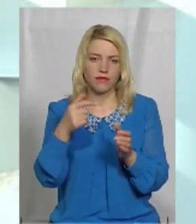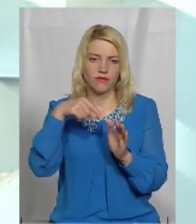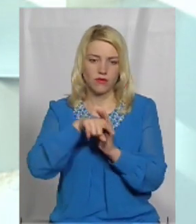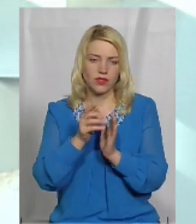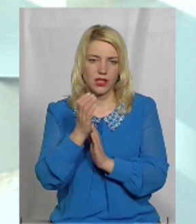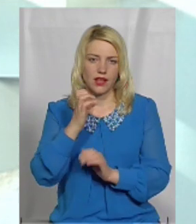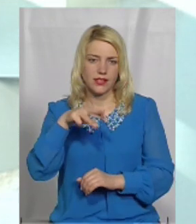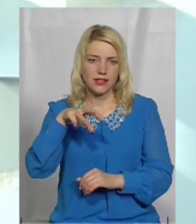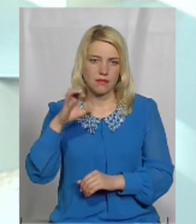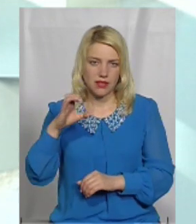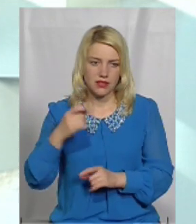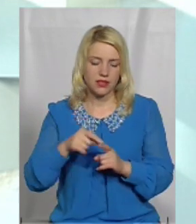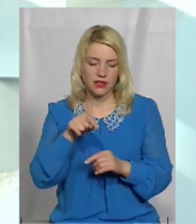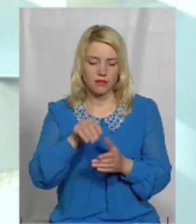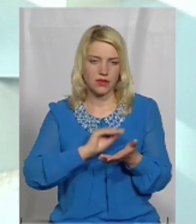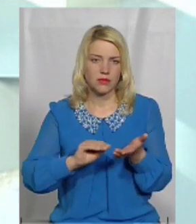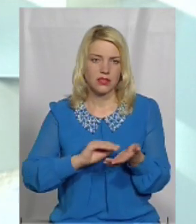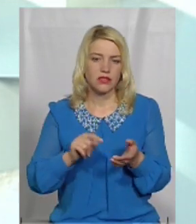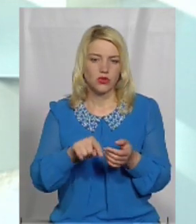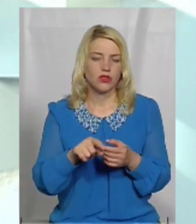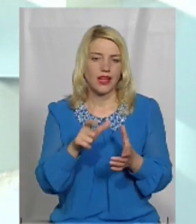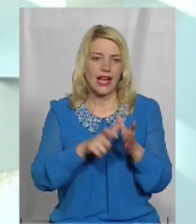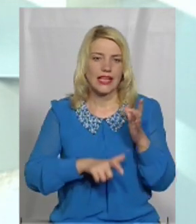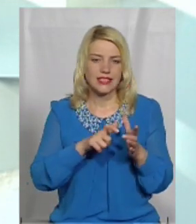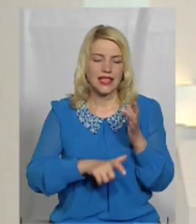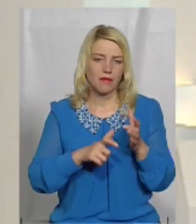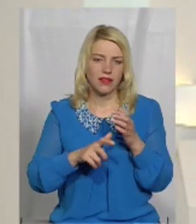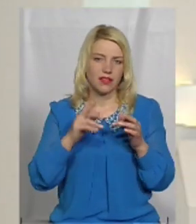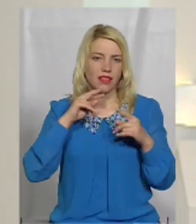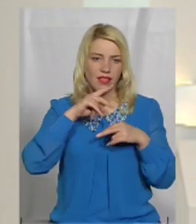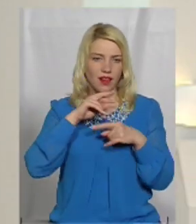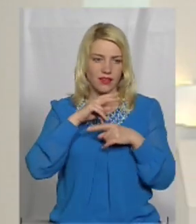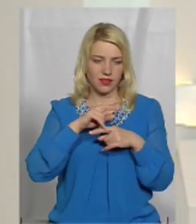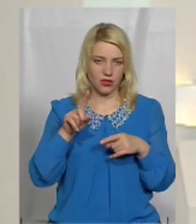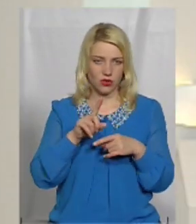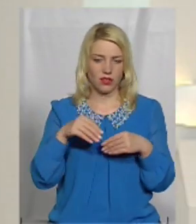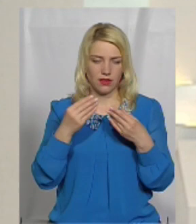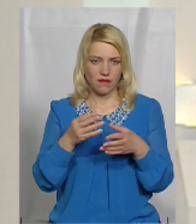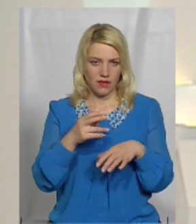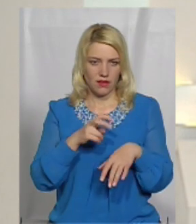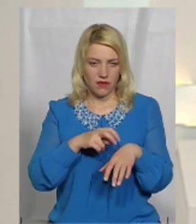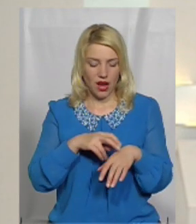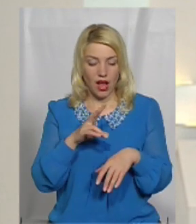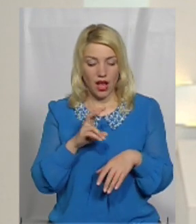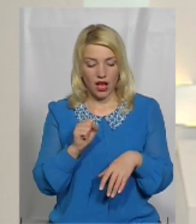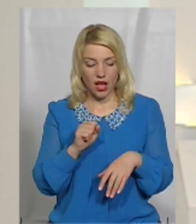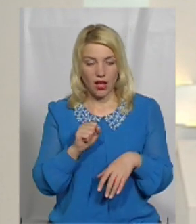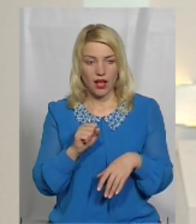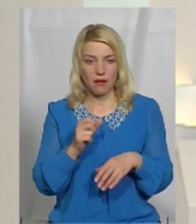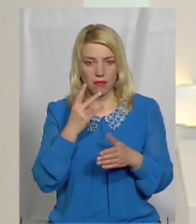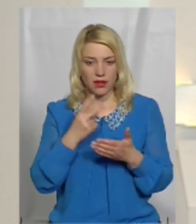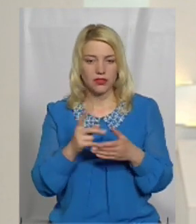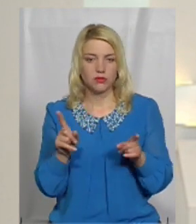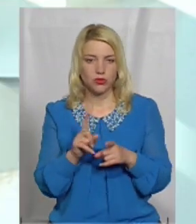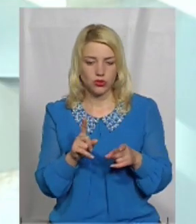яке показує, в якому відображено саме який рецепт, на який препарат виписаний. Ну, але чим далі ми бачимо, що наші